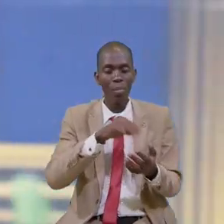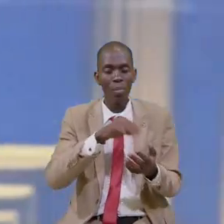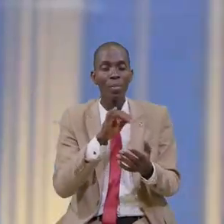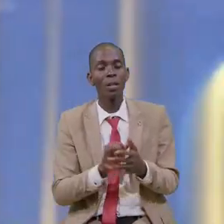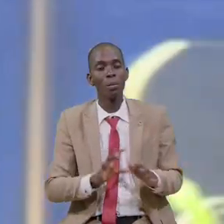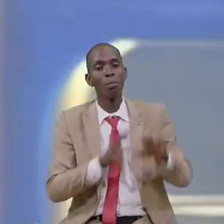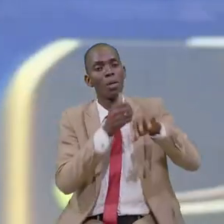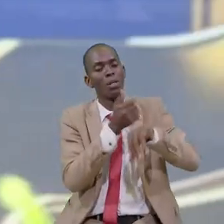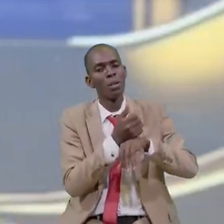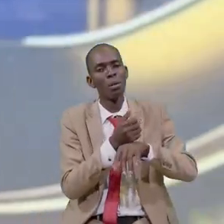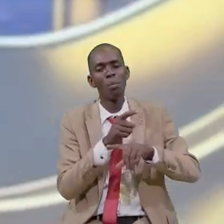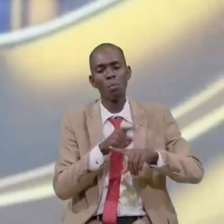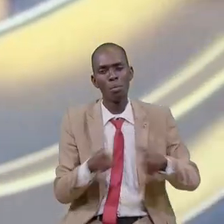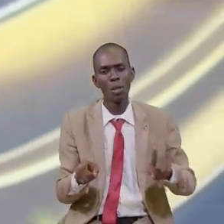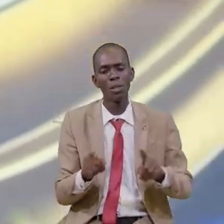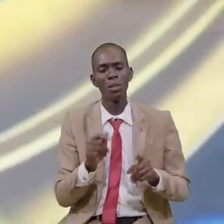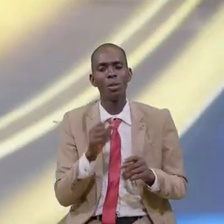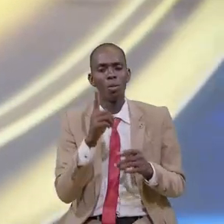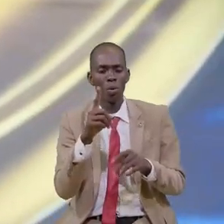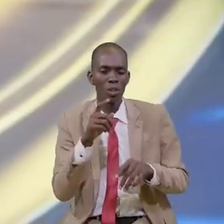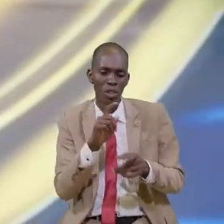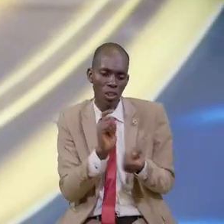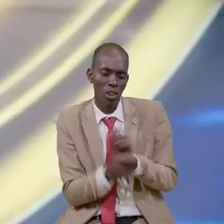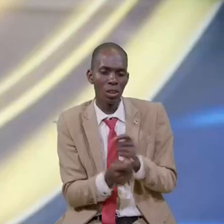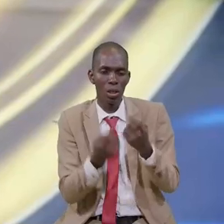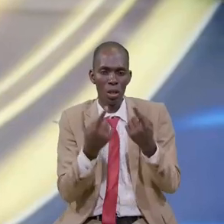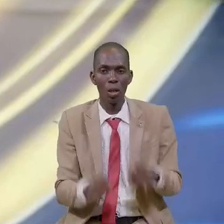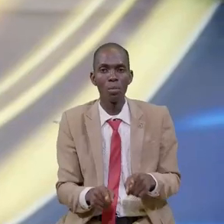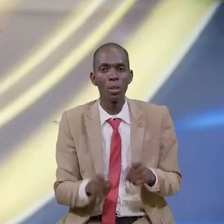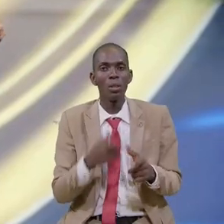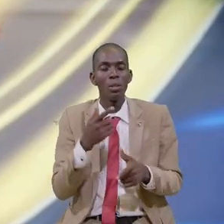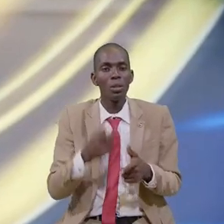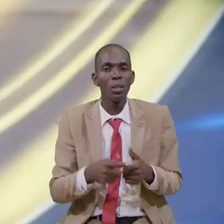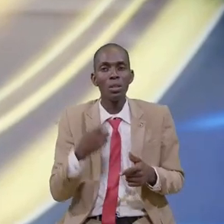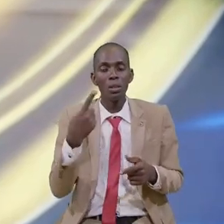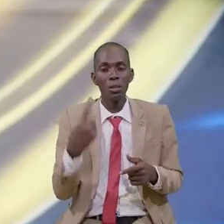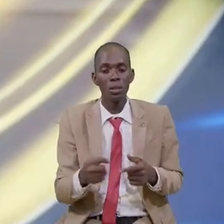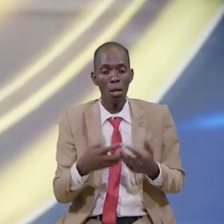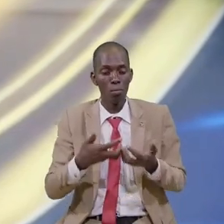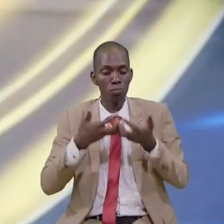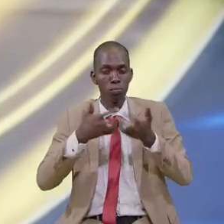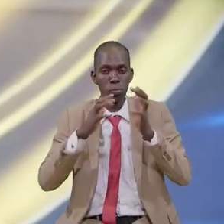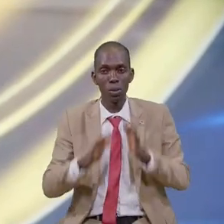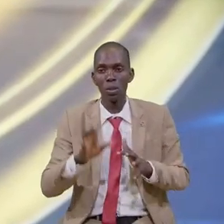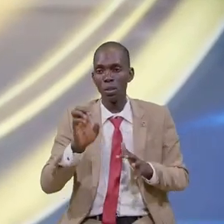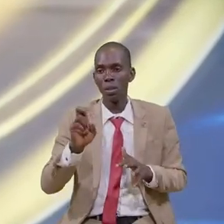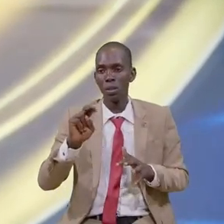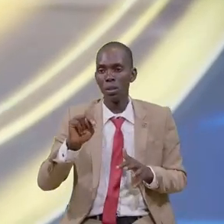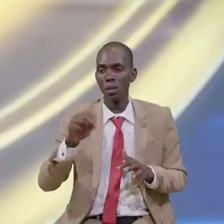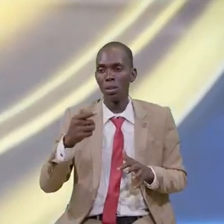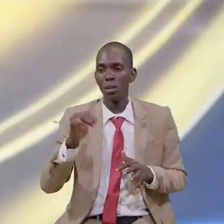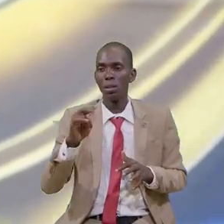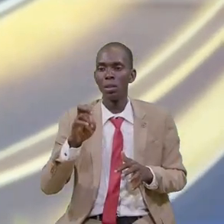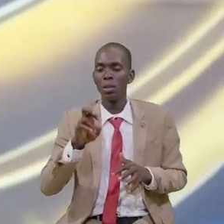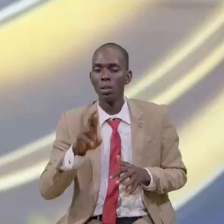maintenant. Les ingénieurs, ils arrivent à creuser un tunnel dans la montagne. La montagne n'est plus leur